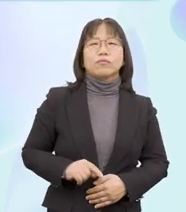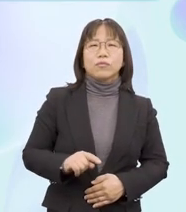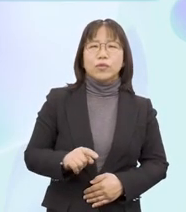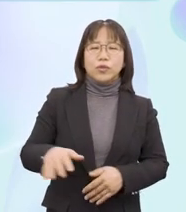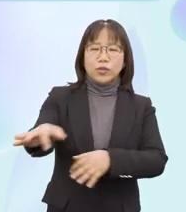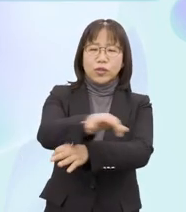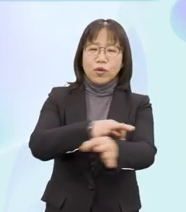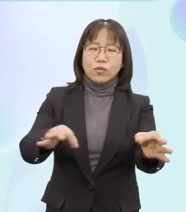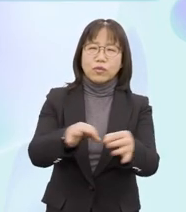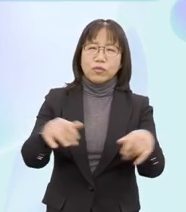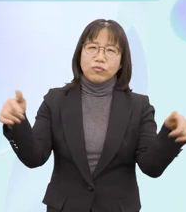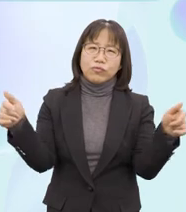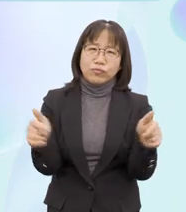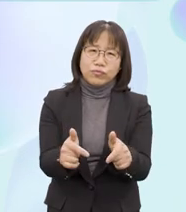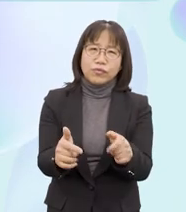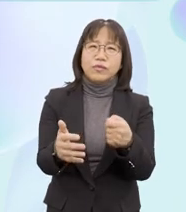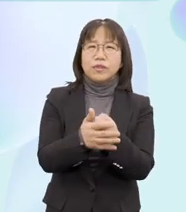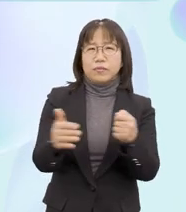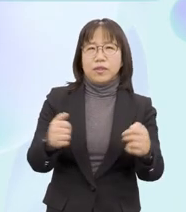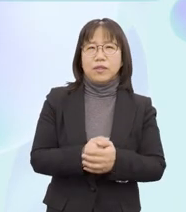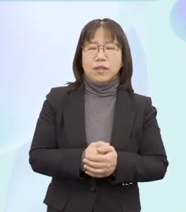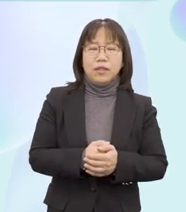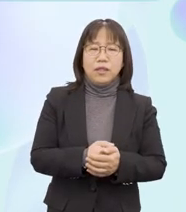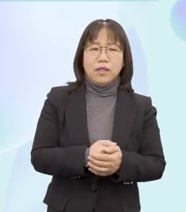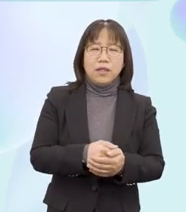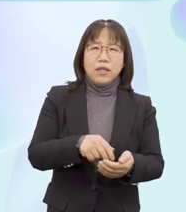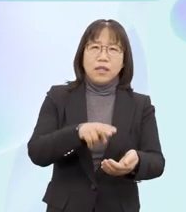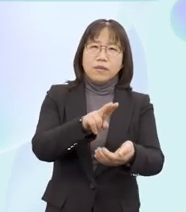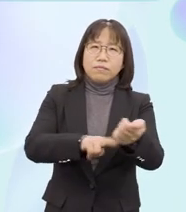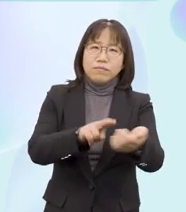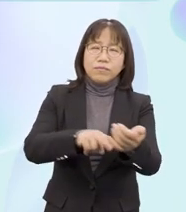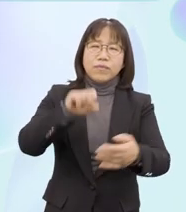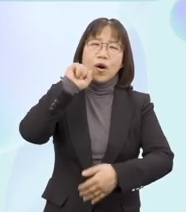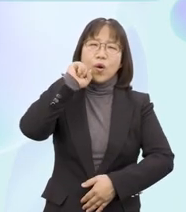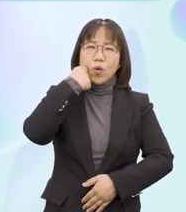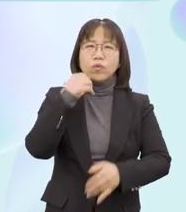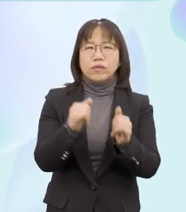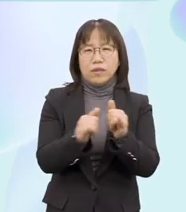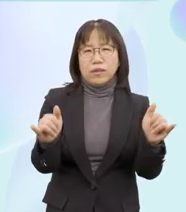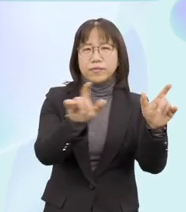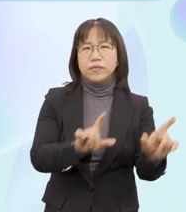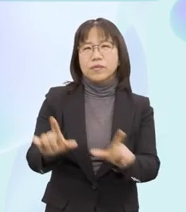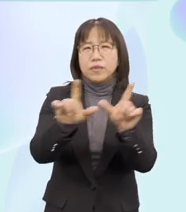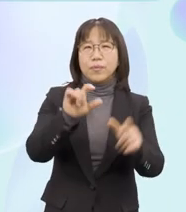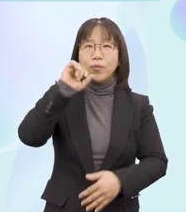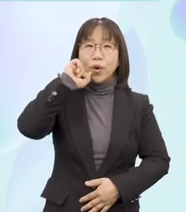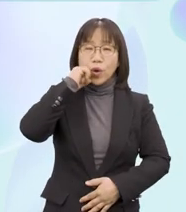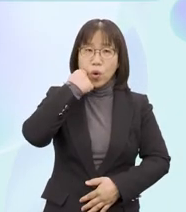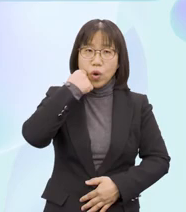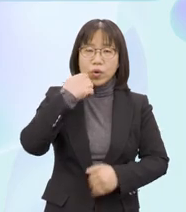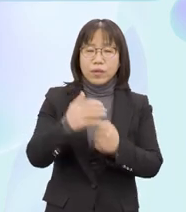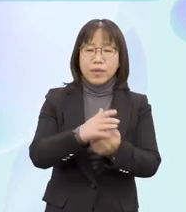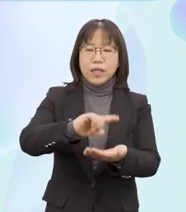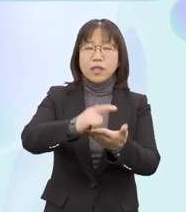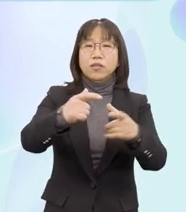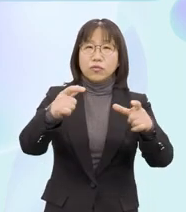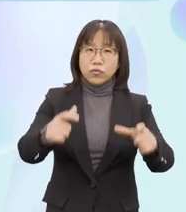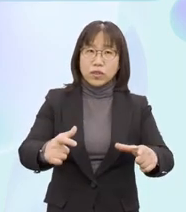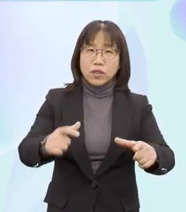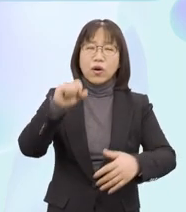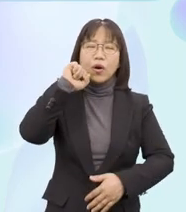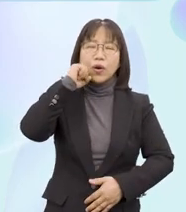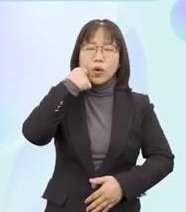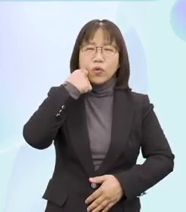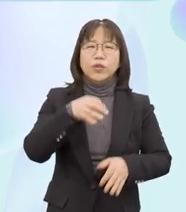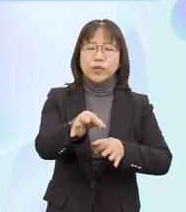매출이 급락한 소상공인 들은 생계 절벽을 맞이할 수밖에 없는데요 강서구가 타격을 입은 자영업자나